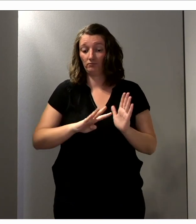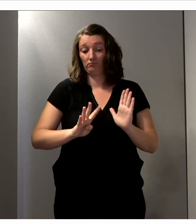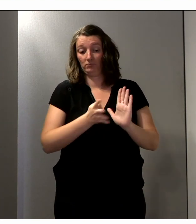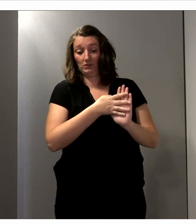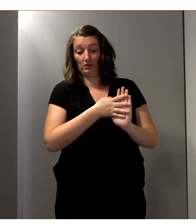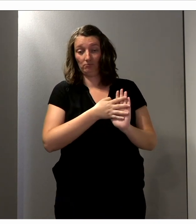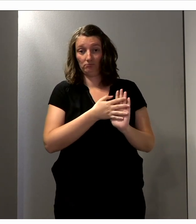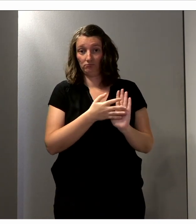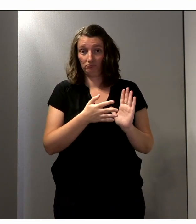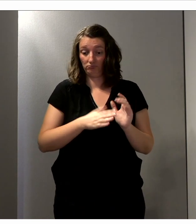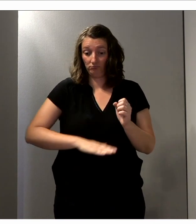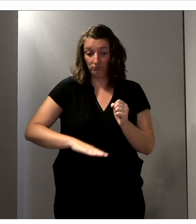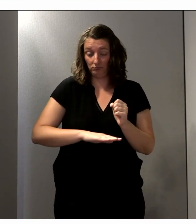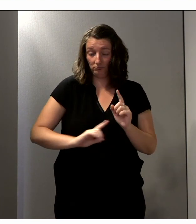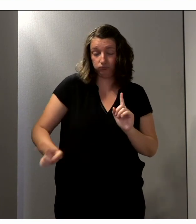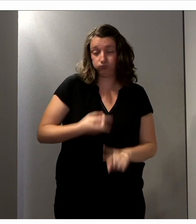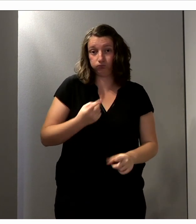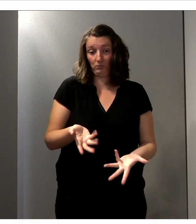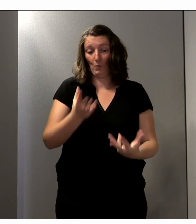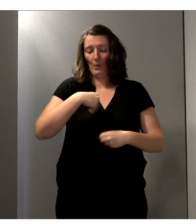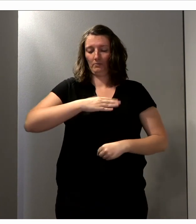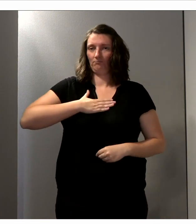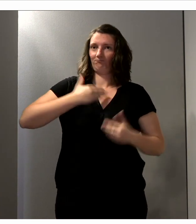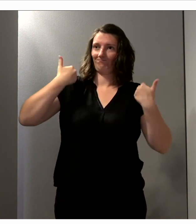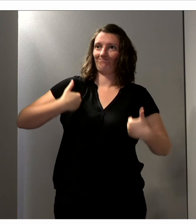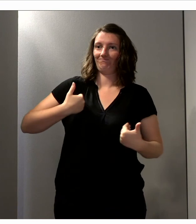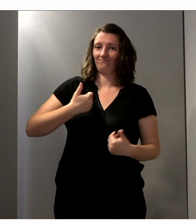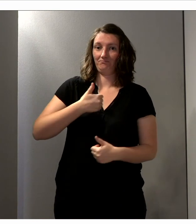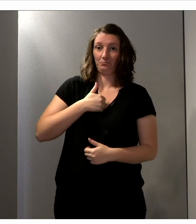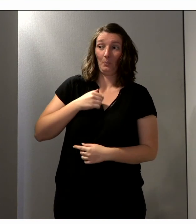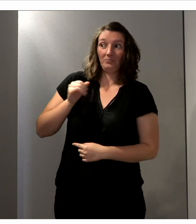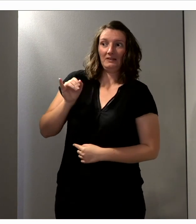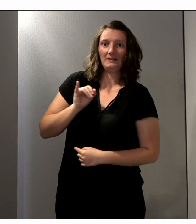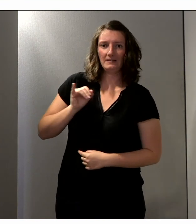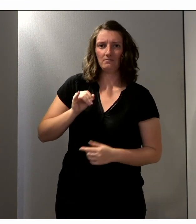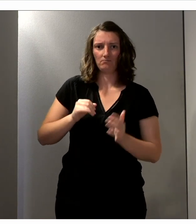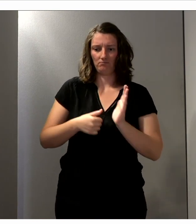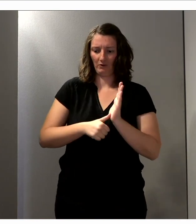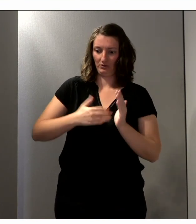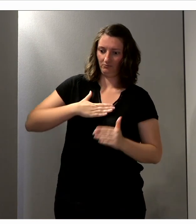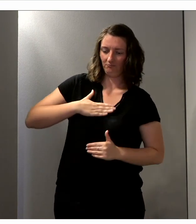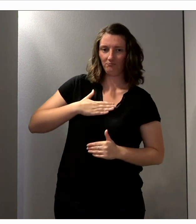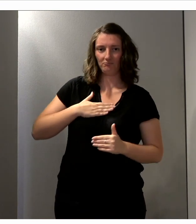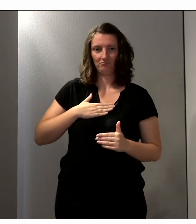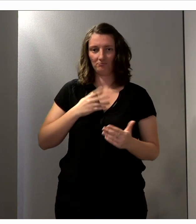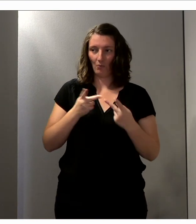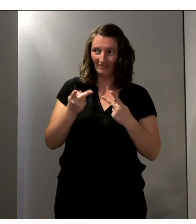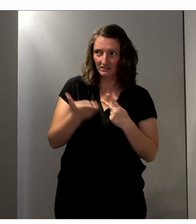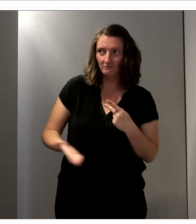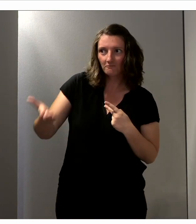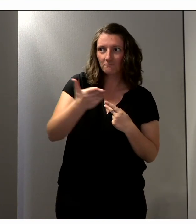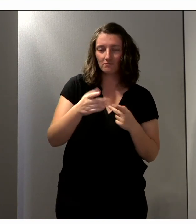fondamentales de quelqu'un qui font son individualité et sa singularité vis-à-vis de lui-même et vis-à-vis des